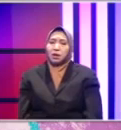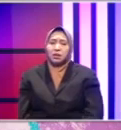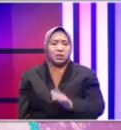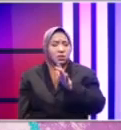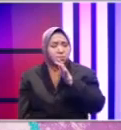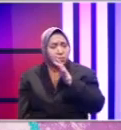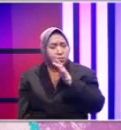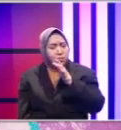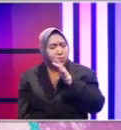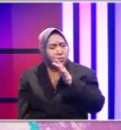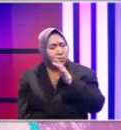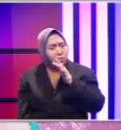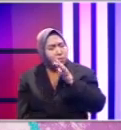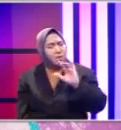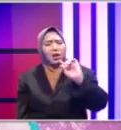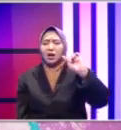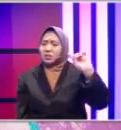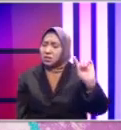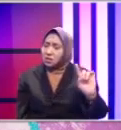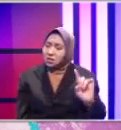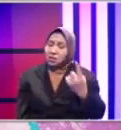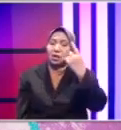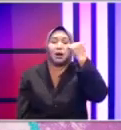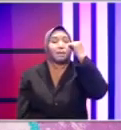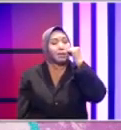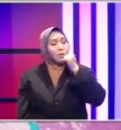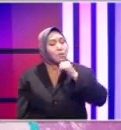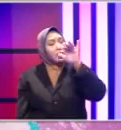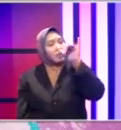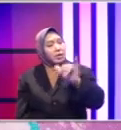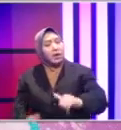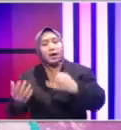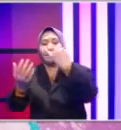Hai in ummahaat Um